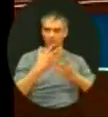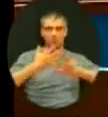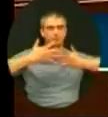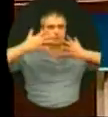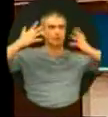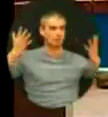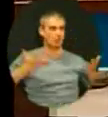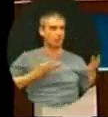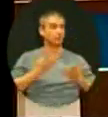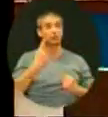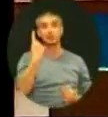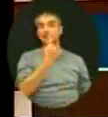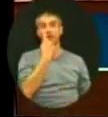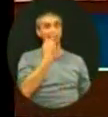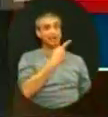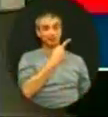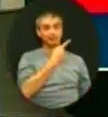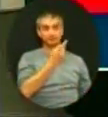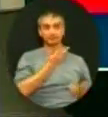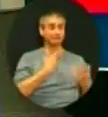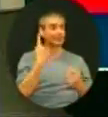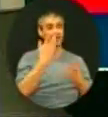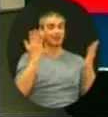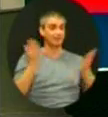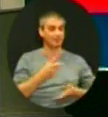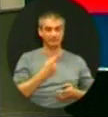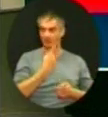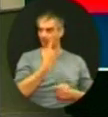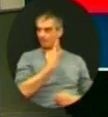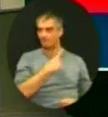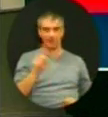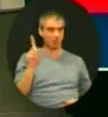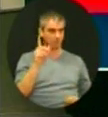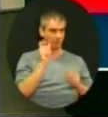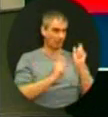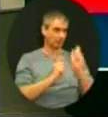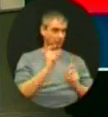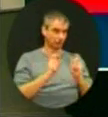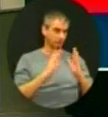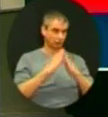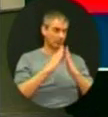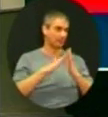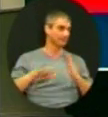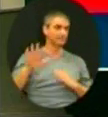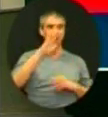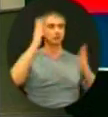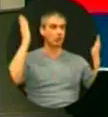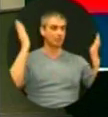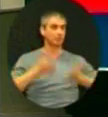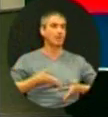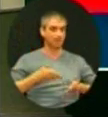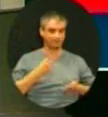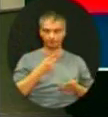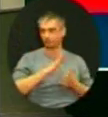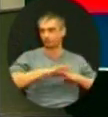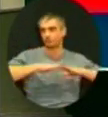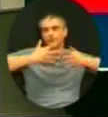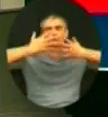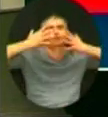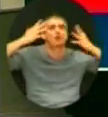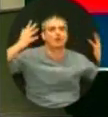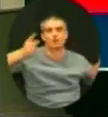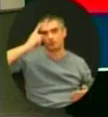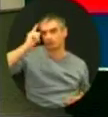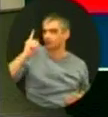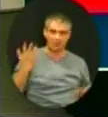גדול, משרת אוכלוסייה של כמיליון תושבים בנגב, שזה שטח מאוד גדול, למי